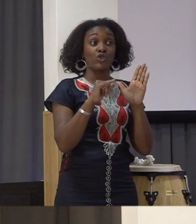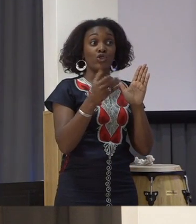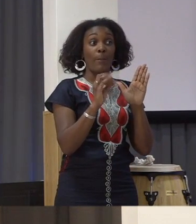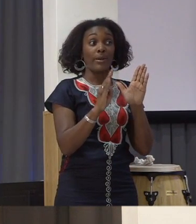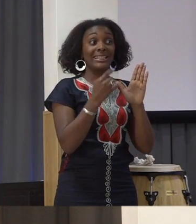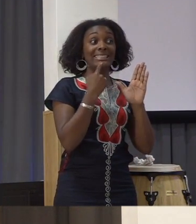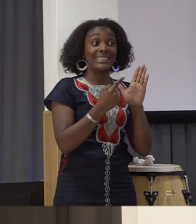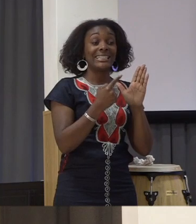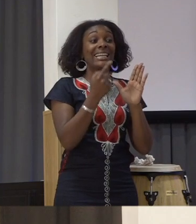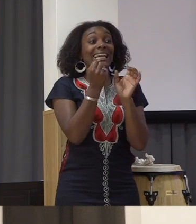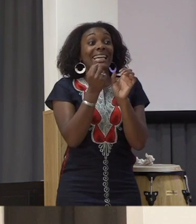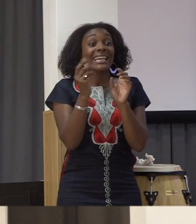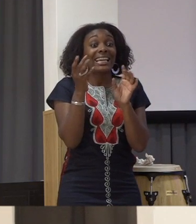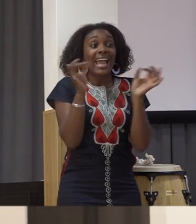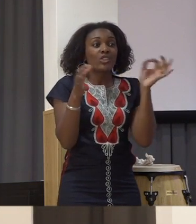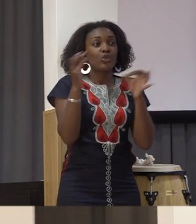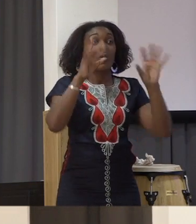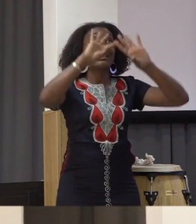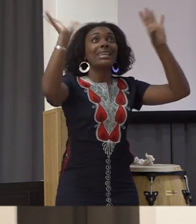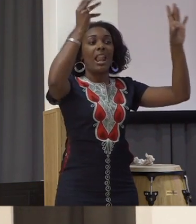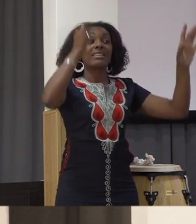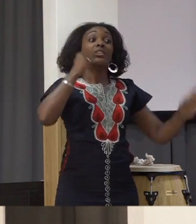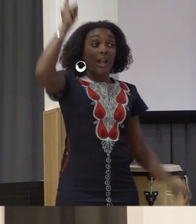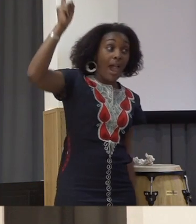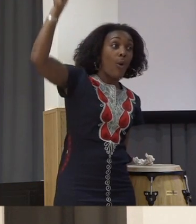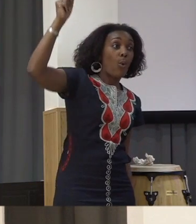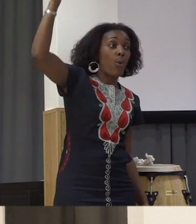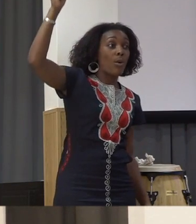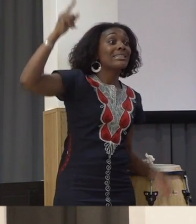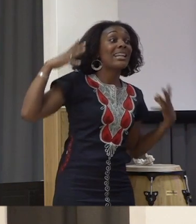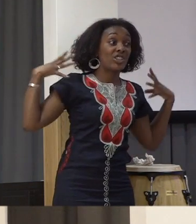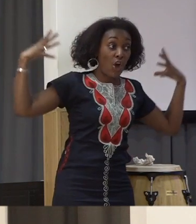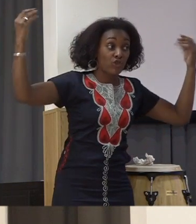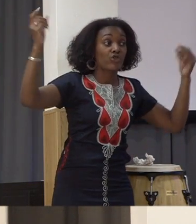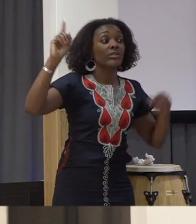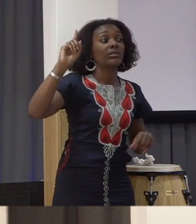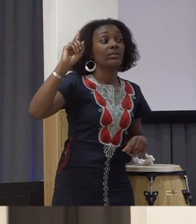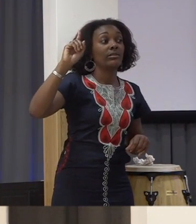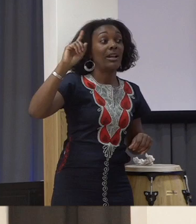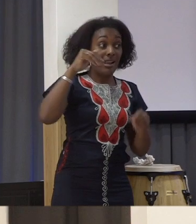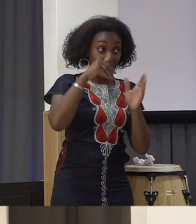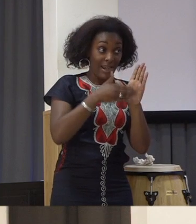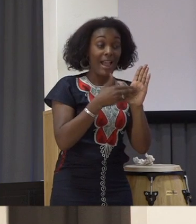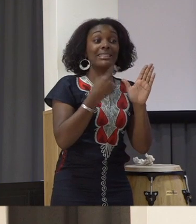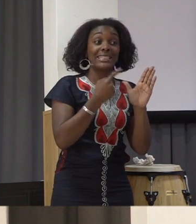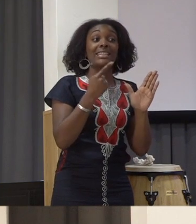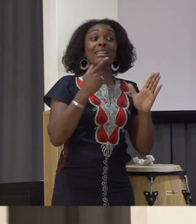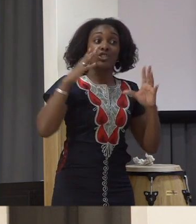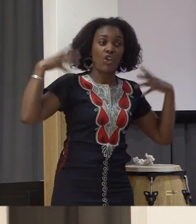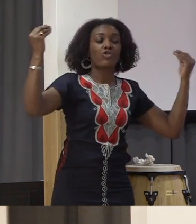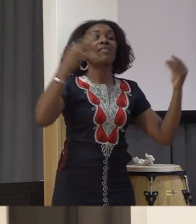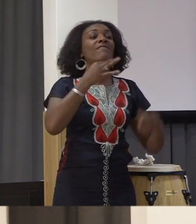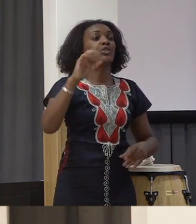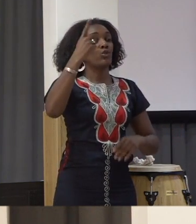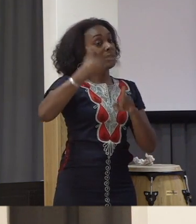la création céleste de Dieu. Ici, ce sont les anges. Et lorsque les anges, quand